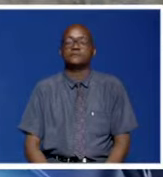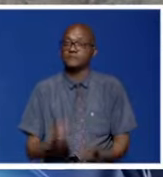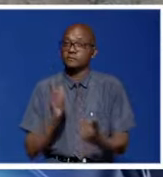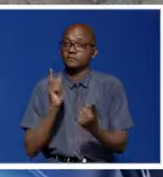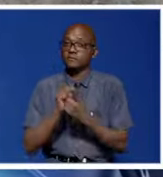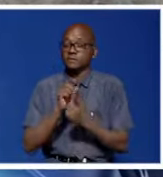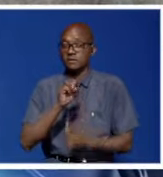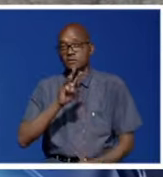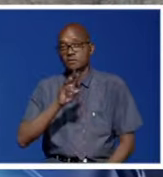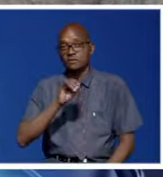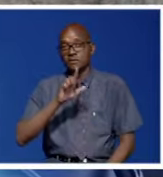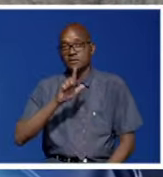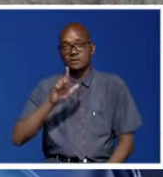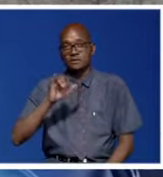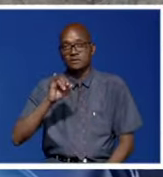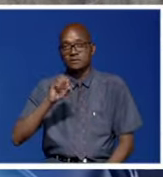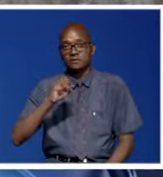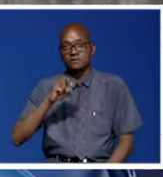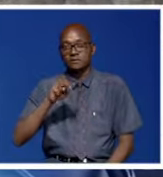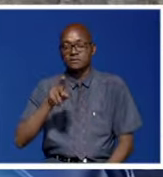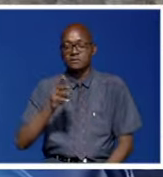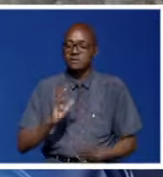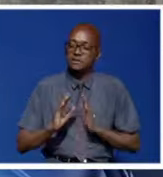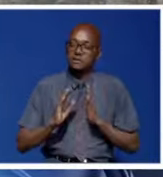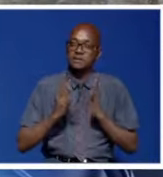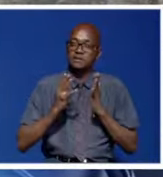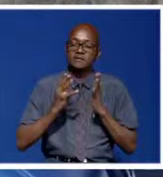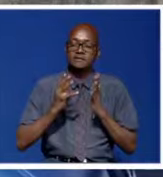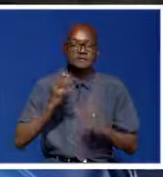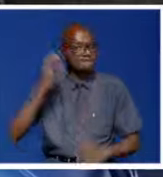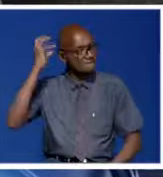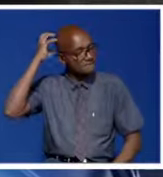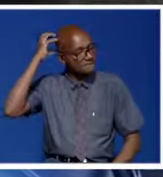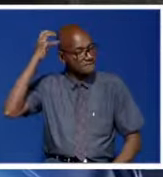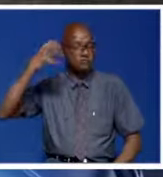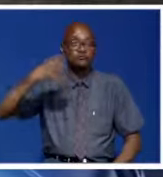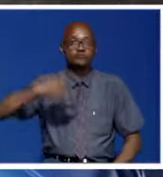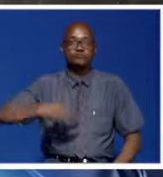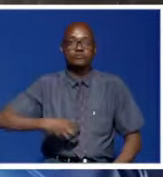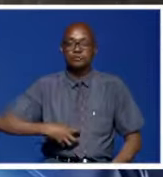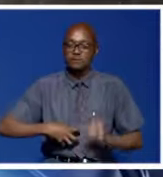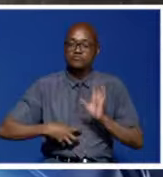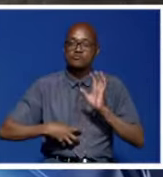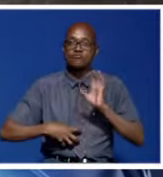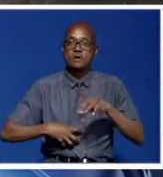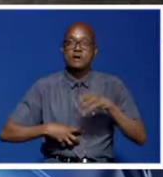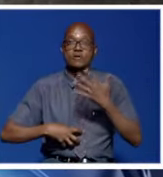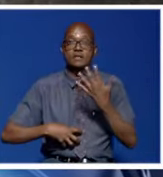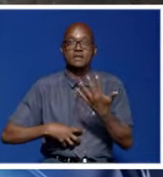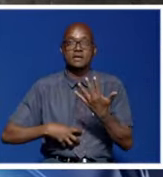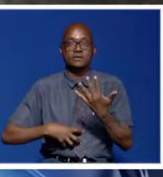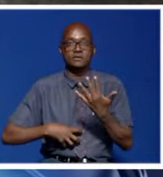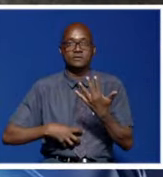Wilson Rugangila anayeishi huku fuvu lake likiwa tumboni. Huu ni mwaka wa tano sasa.